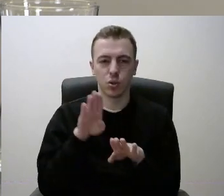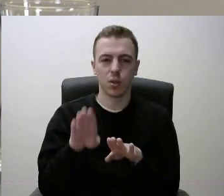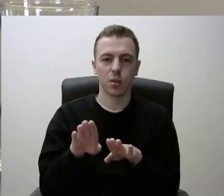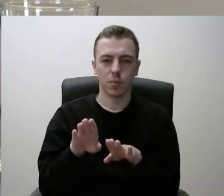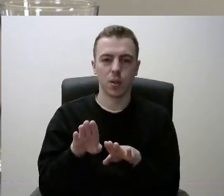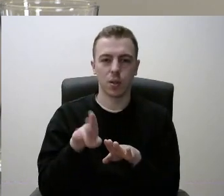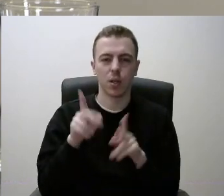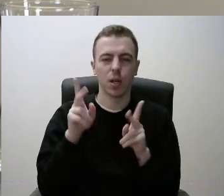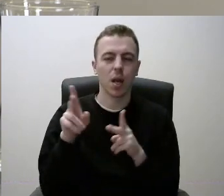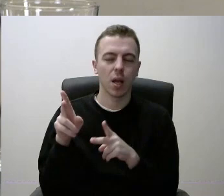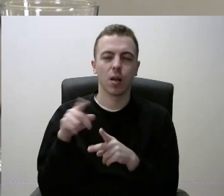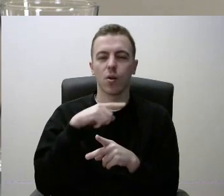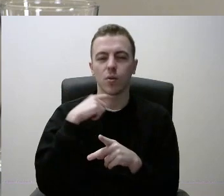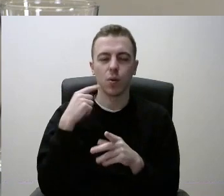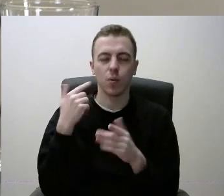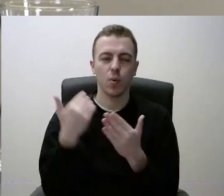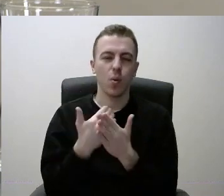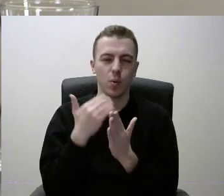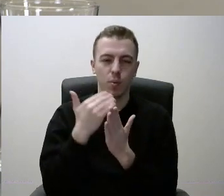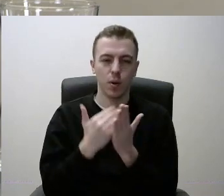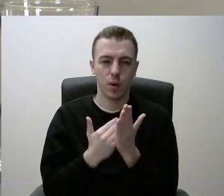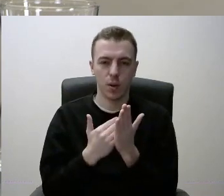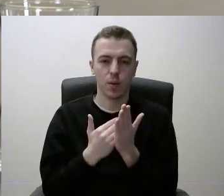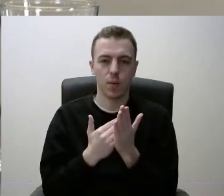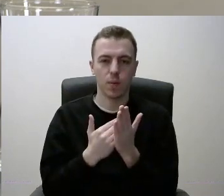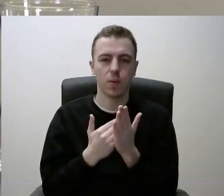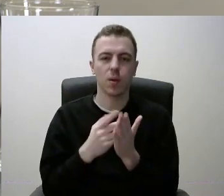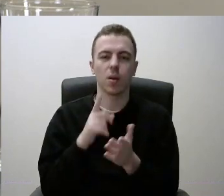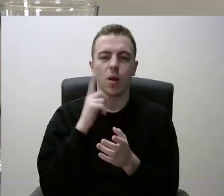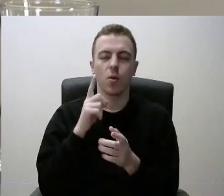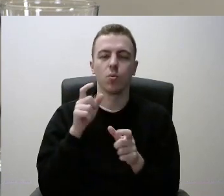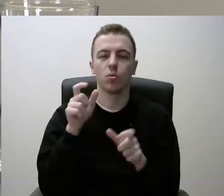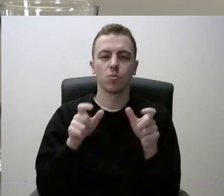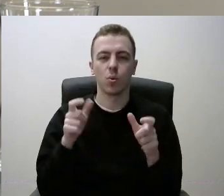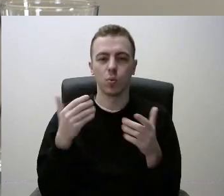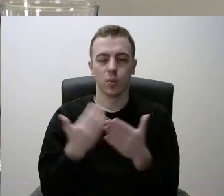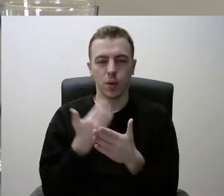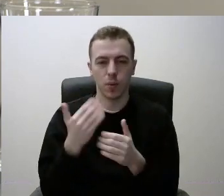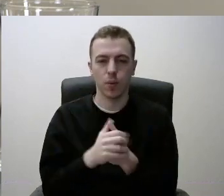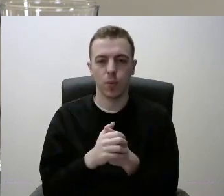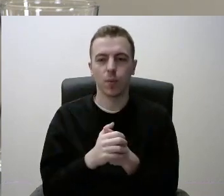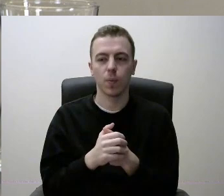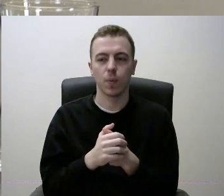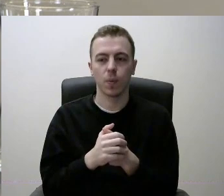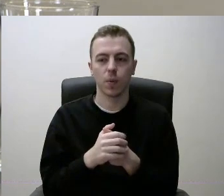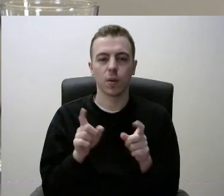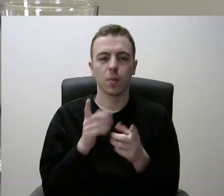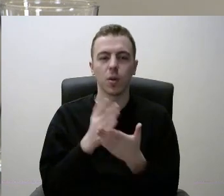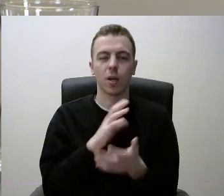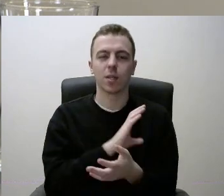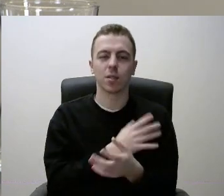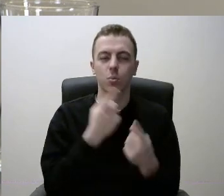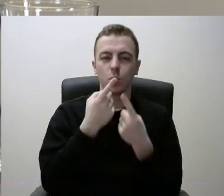reikalingos turbūt ir naujos programos, daugiau jaunų žmonių, yra tekę būti nemažai miestų, kur yra stiprus